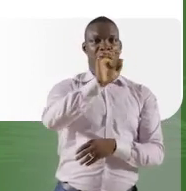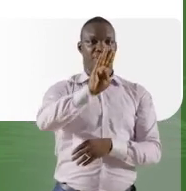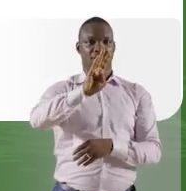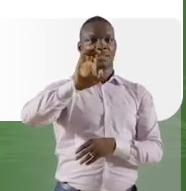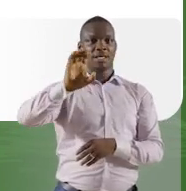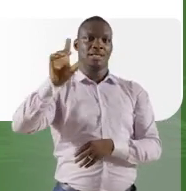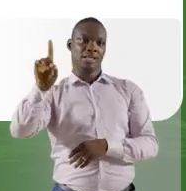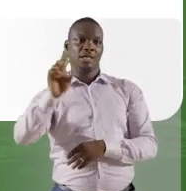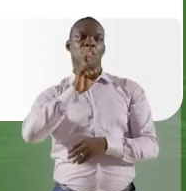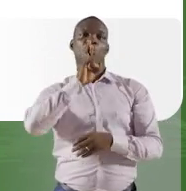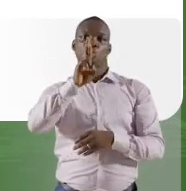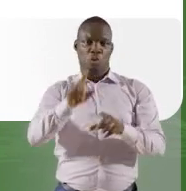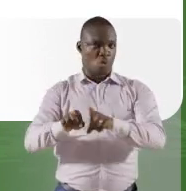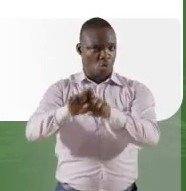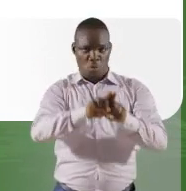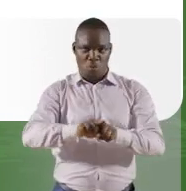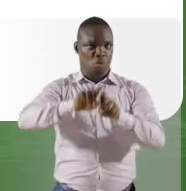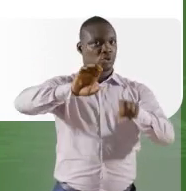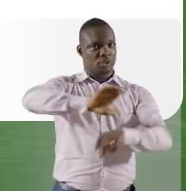D sont cocycliques.